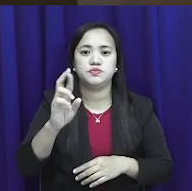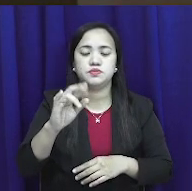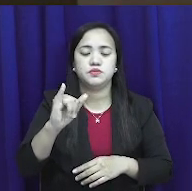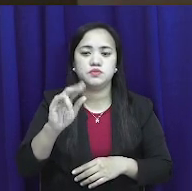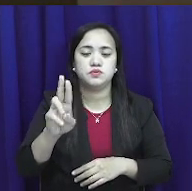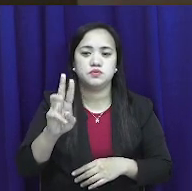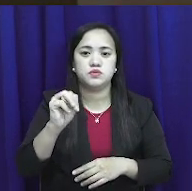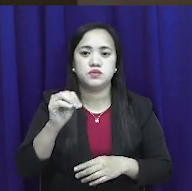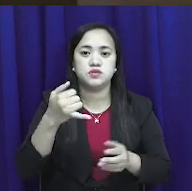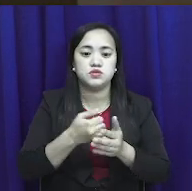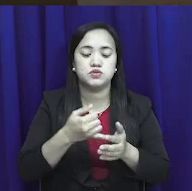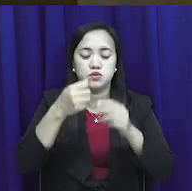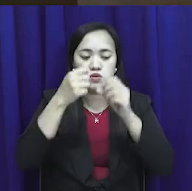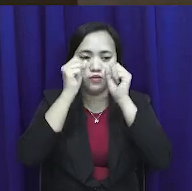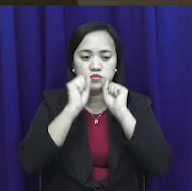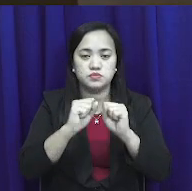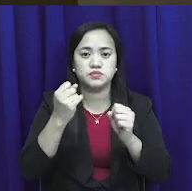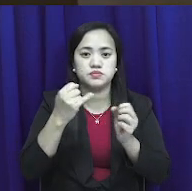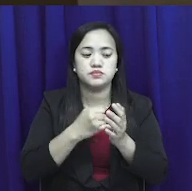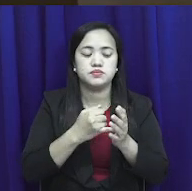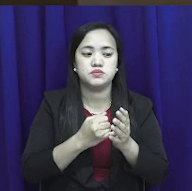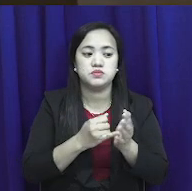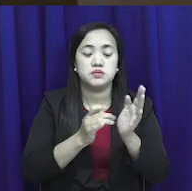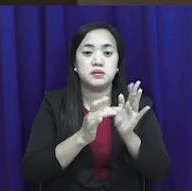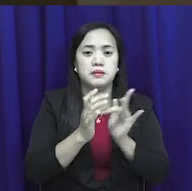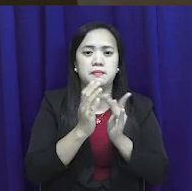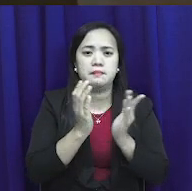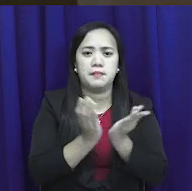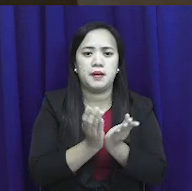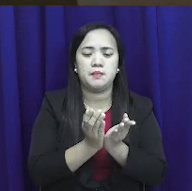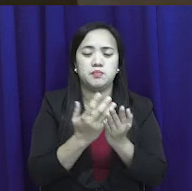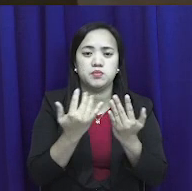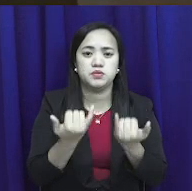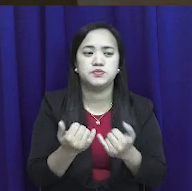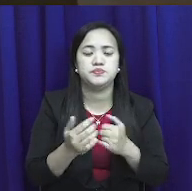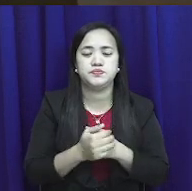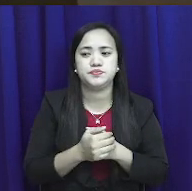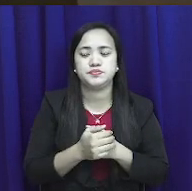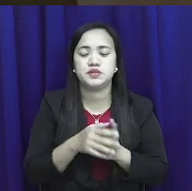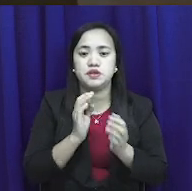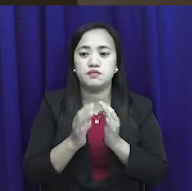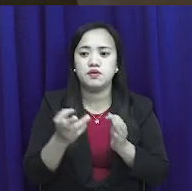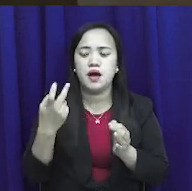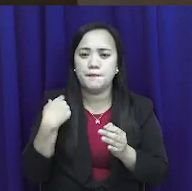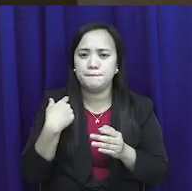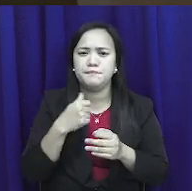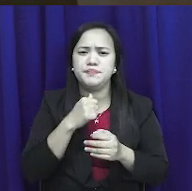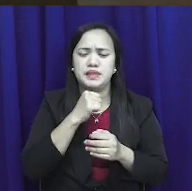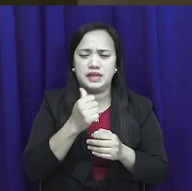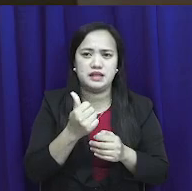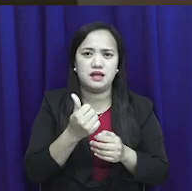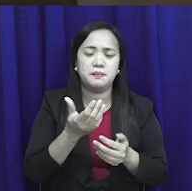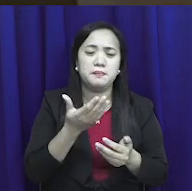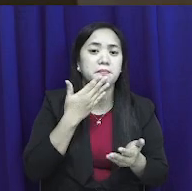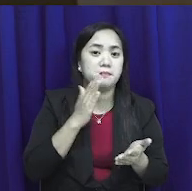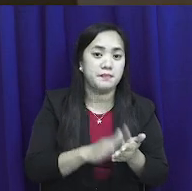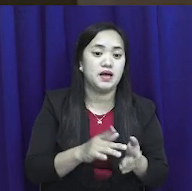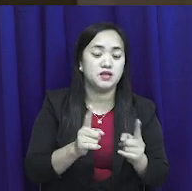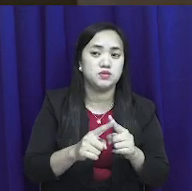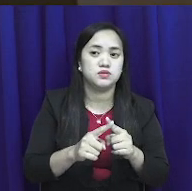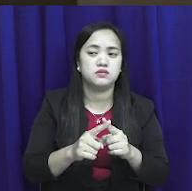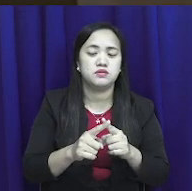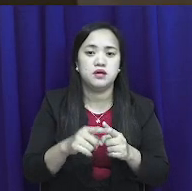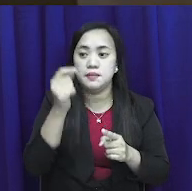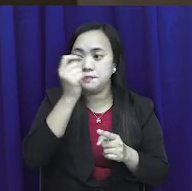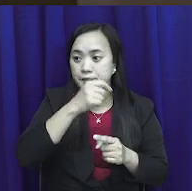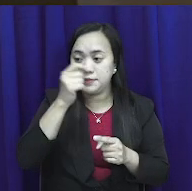of the reason ito yan o nasa Bible kasi tayo eh di ba Pag Diyan ka walang masamang mag-ayos pero yung kunin mo na yung